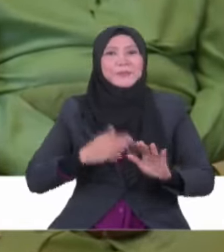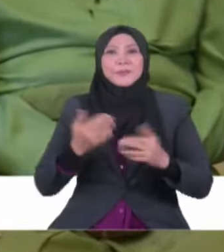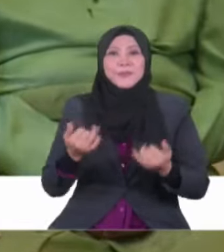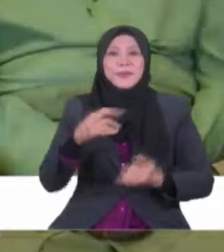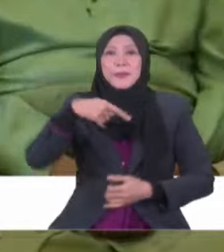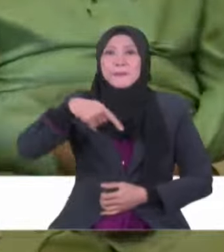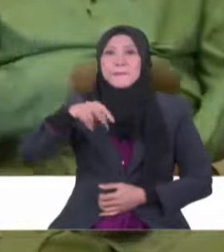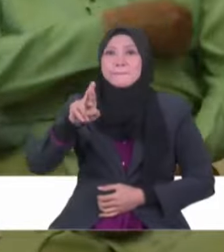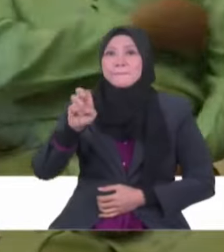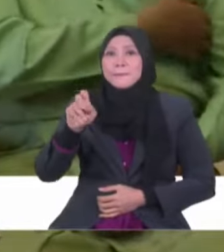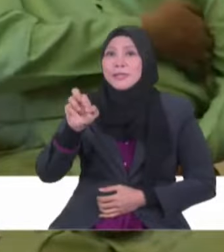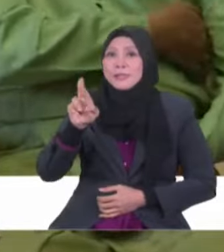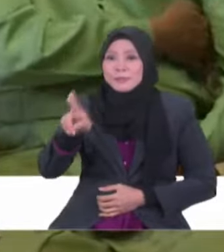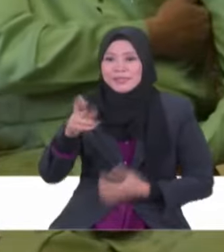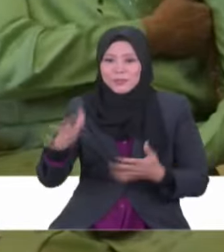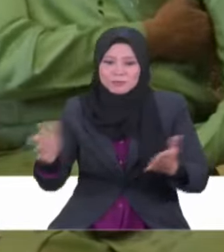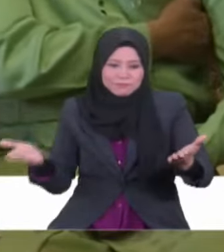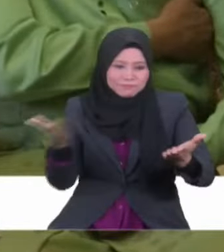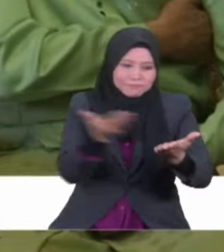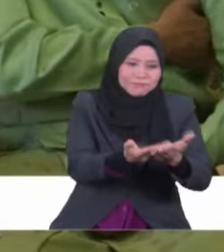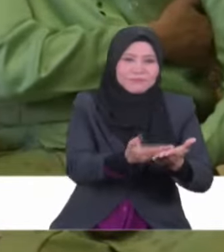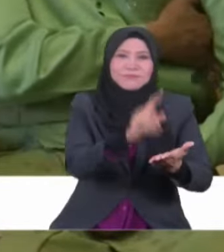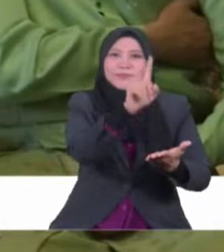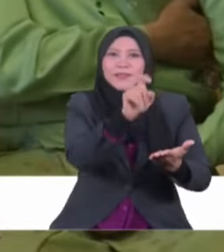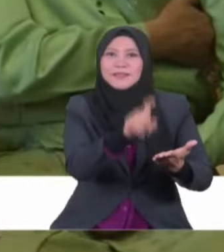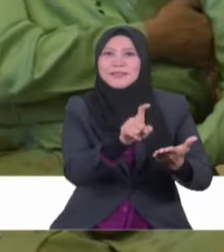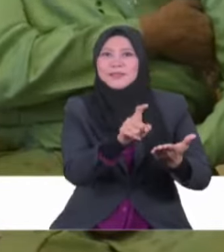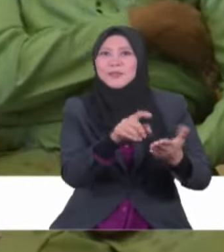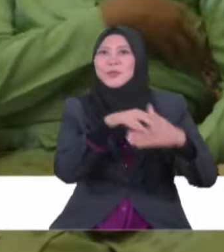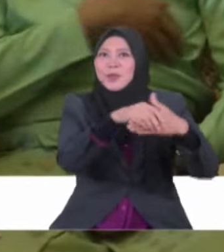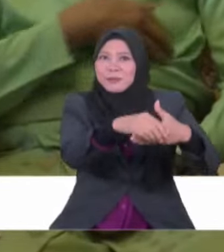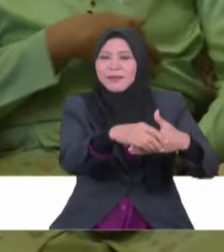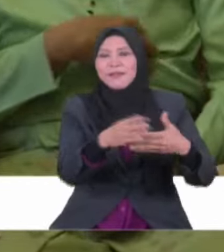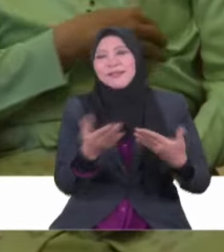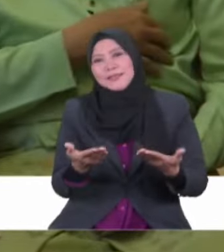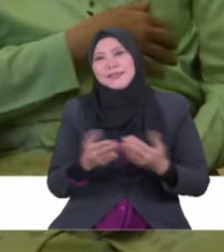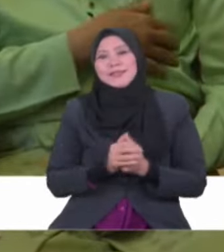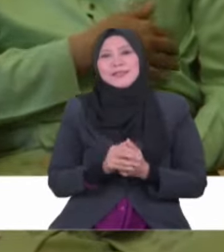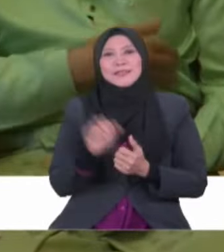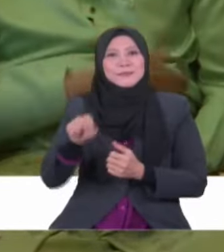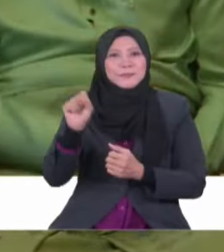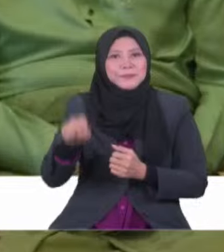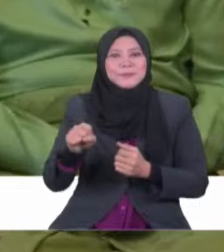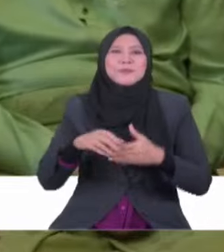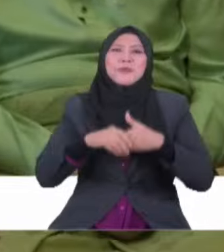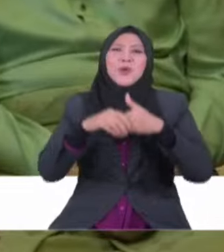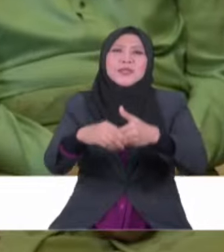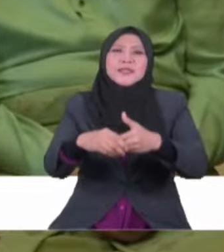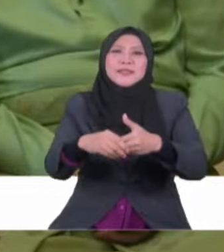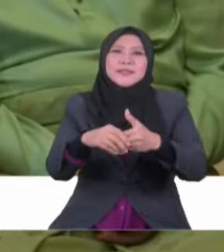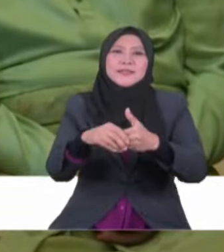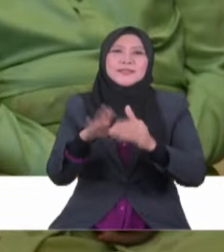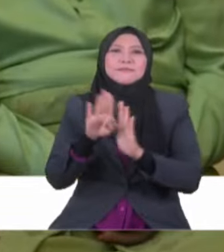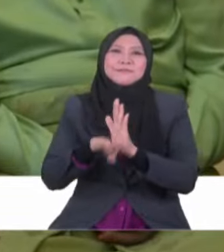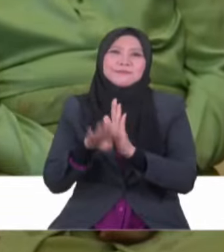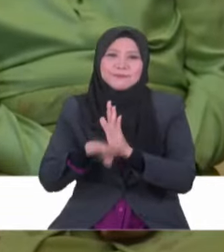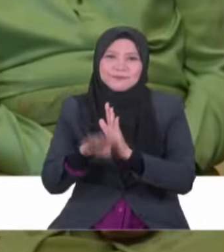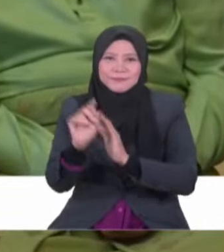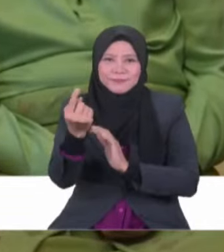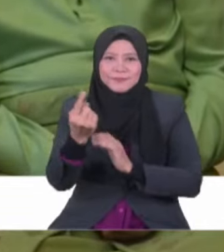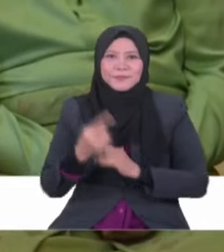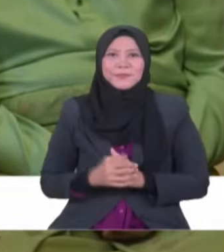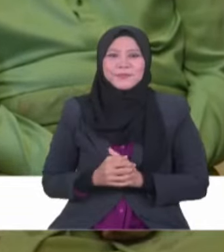Premier telah asak terus isu ini. Tapi saya fikir bersabar. Jadi bonus itu tidak tinggi. Jadi oleh